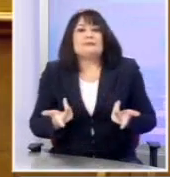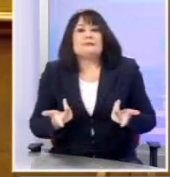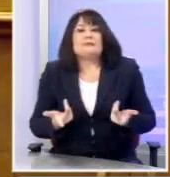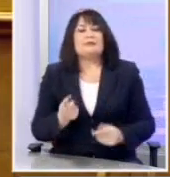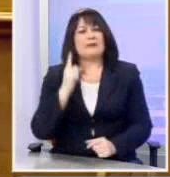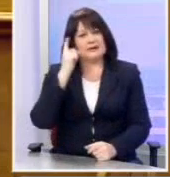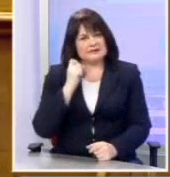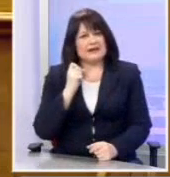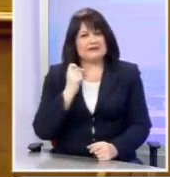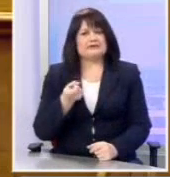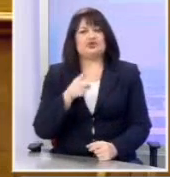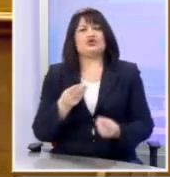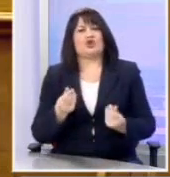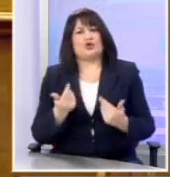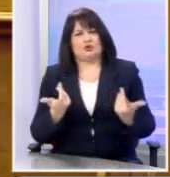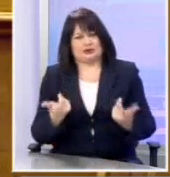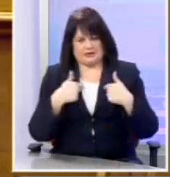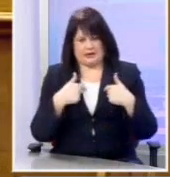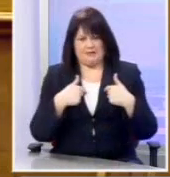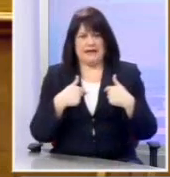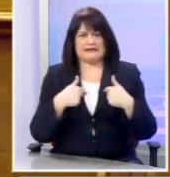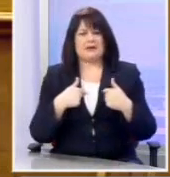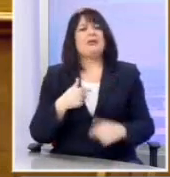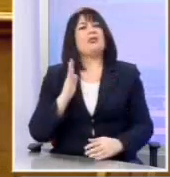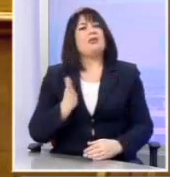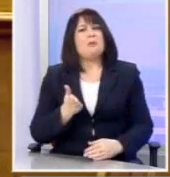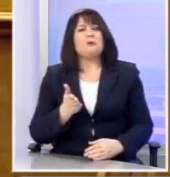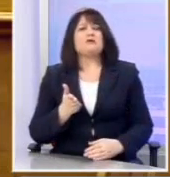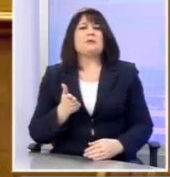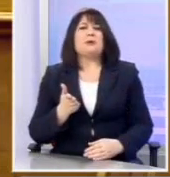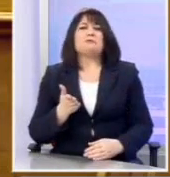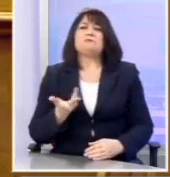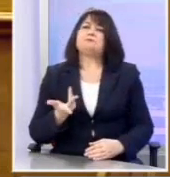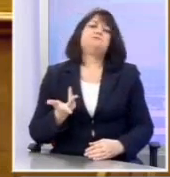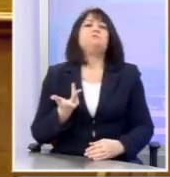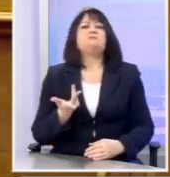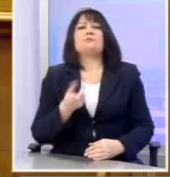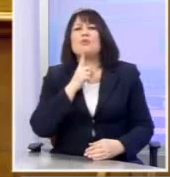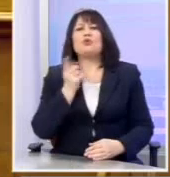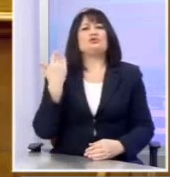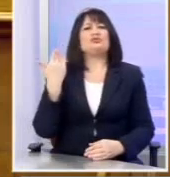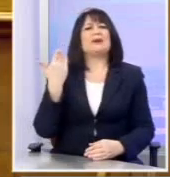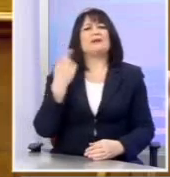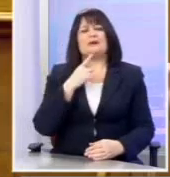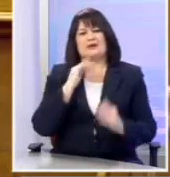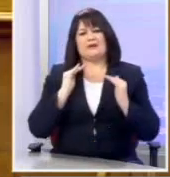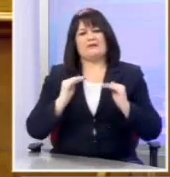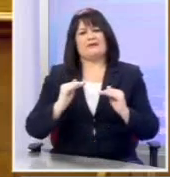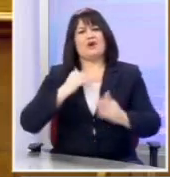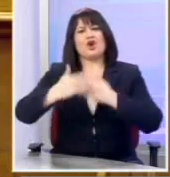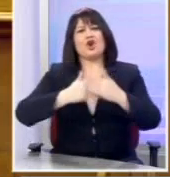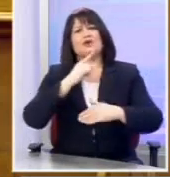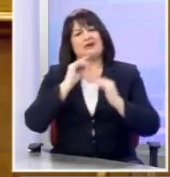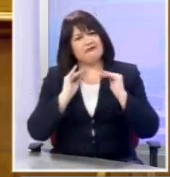ξέρετε, μια εκδοχή και για μας και για τη δική μας κυβέρνηση θα ήταν να κάναμε ό,τι έκαναν και οι προηγούμενοι τα τελευταία